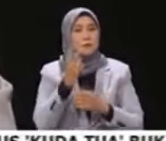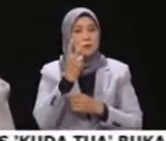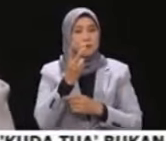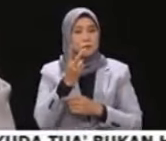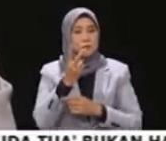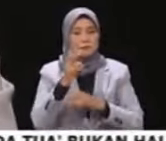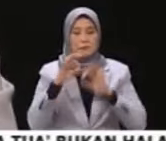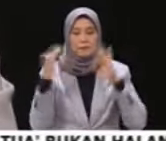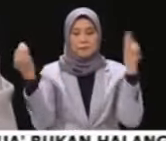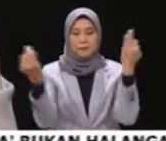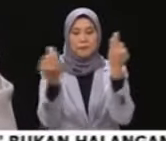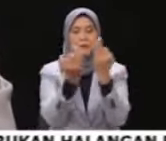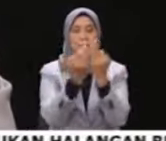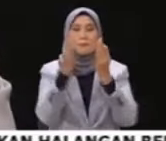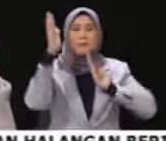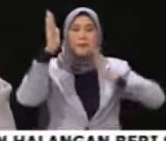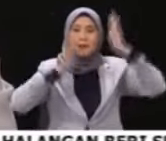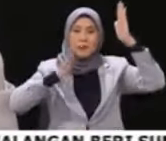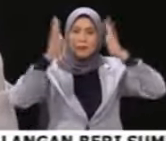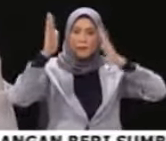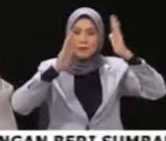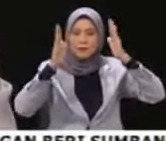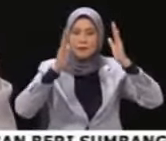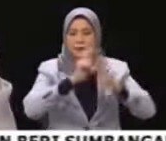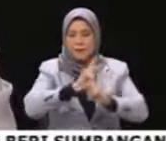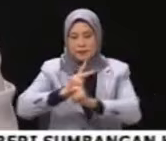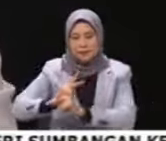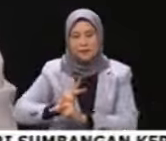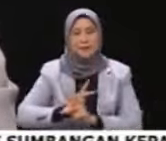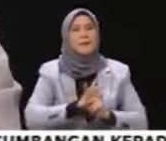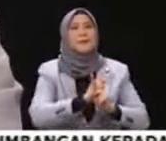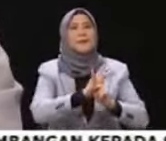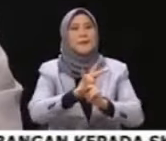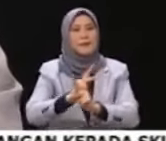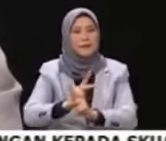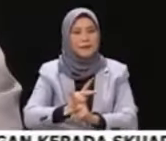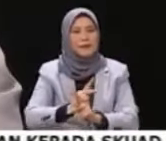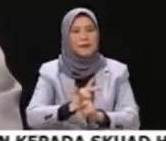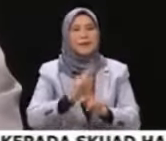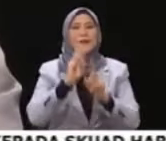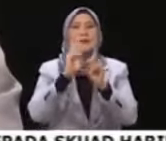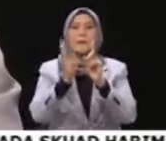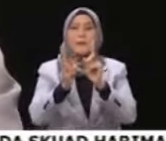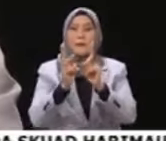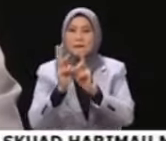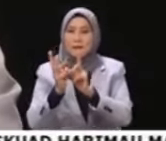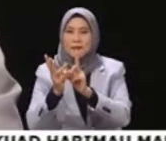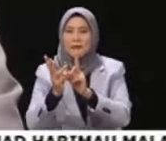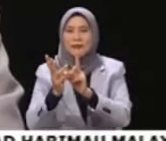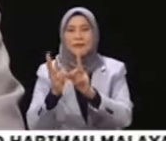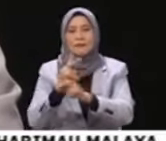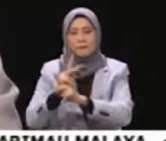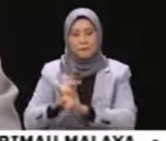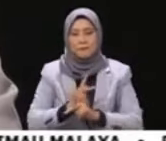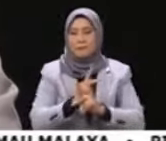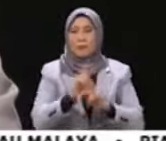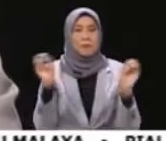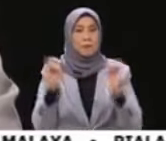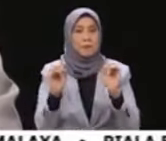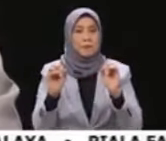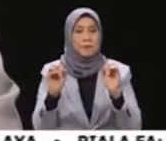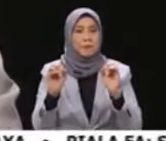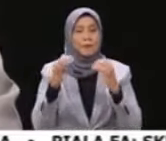bahawa satu keluarga Malaysia yang terbela. Ya. Bila kita sebut tentang soal kebajikan, ianya tidaklah terhad